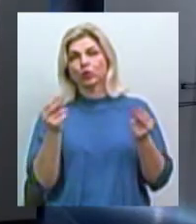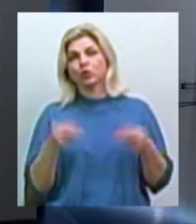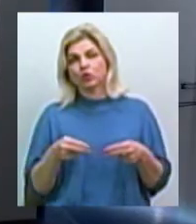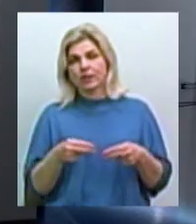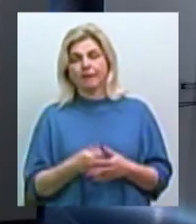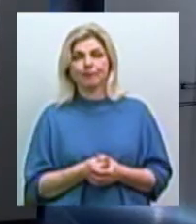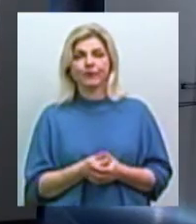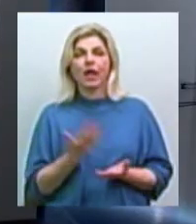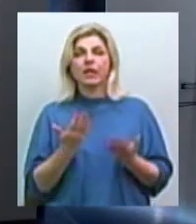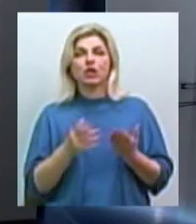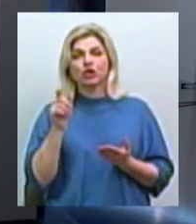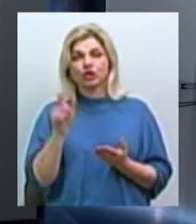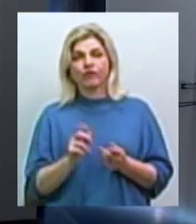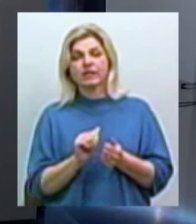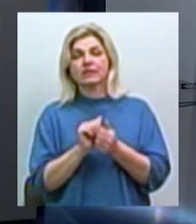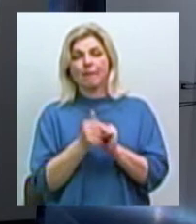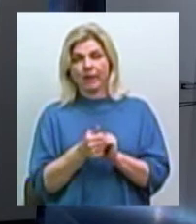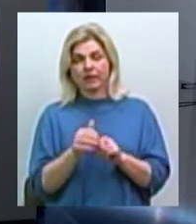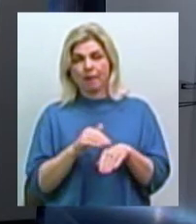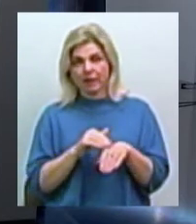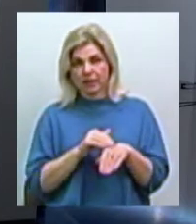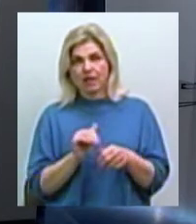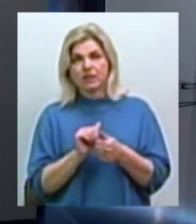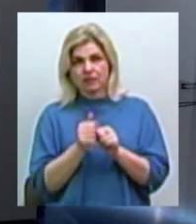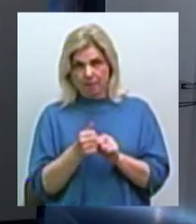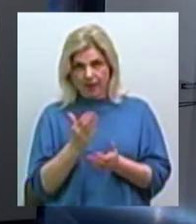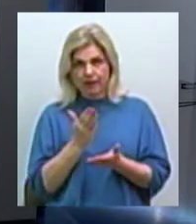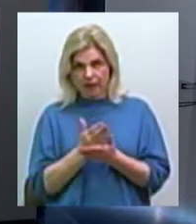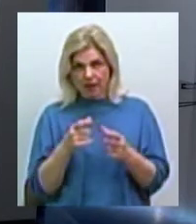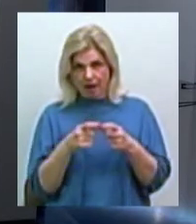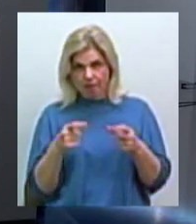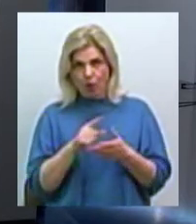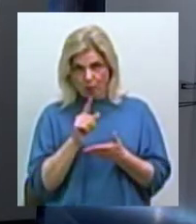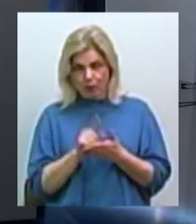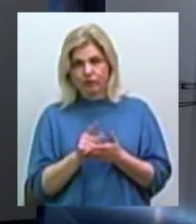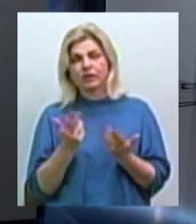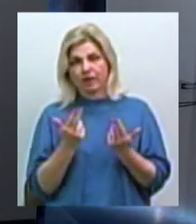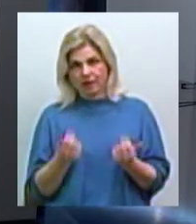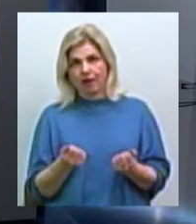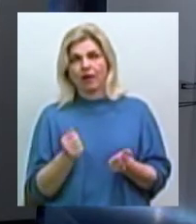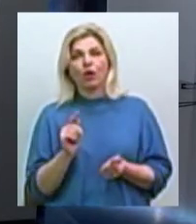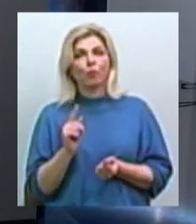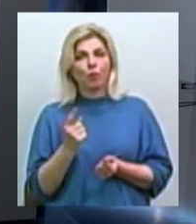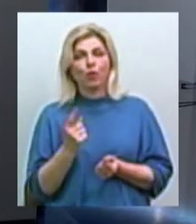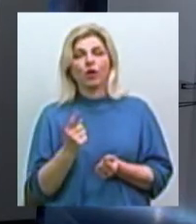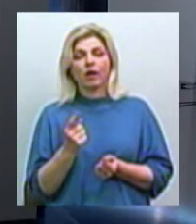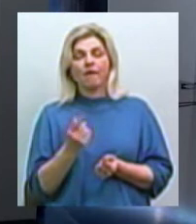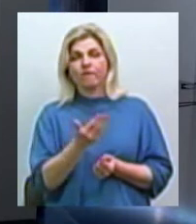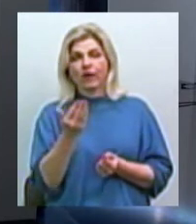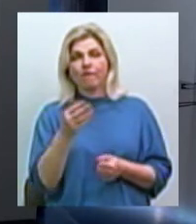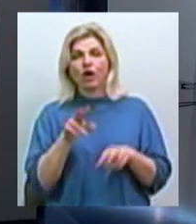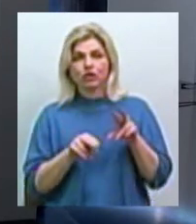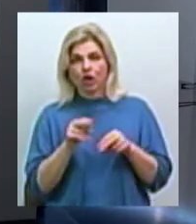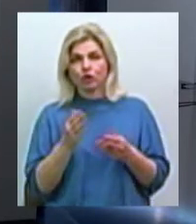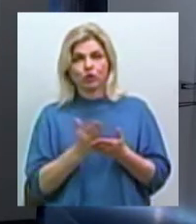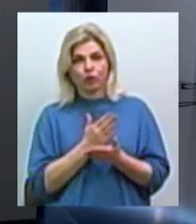змінив прізвище, заміна ID-картки є обов'язковою? Так, це є обов'язковою, тому що наразі ви вважаєтесь зовсім